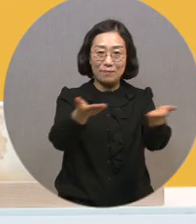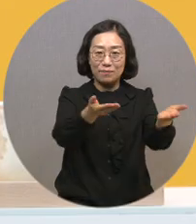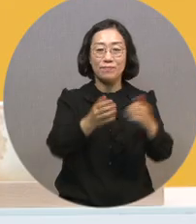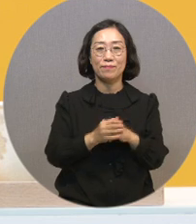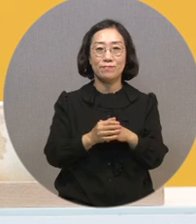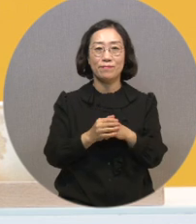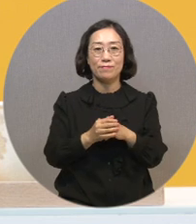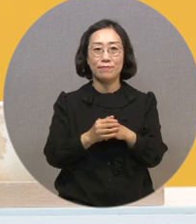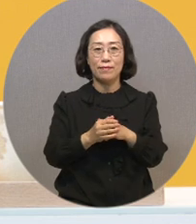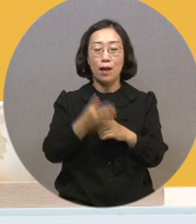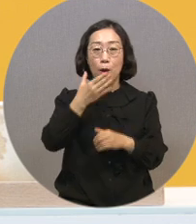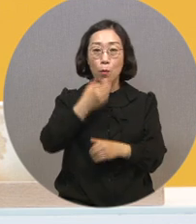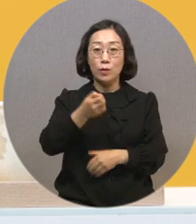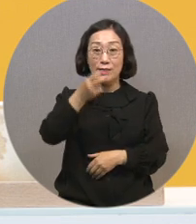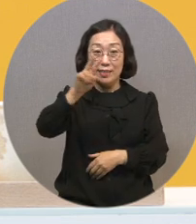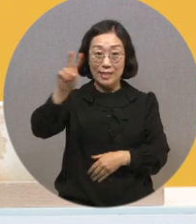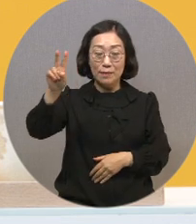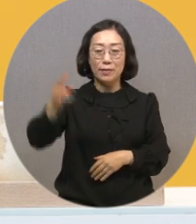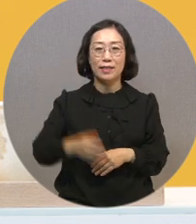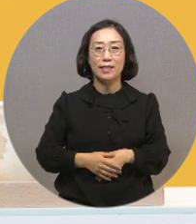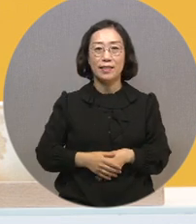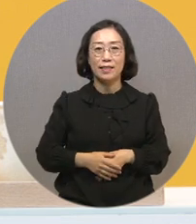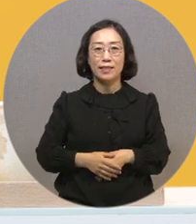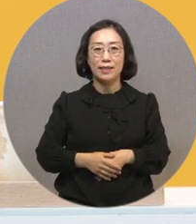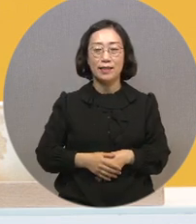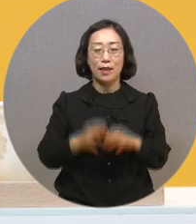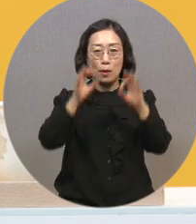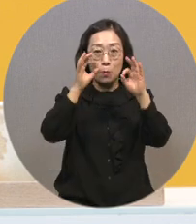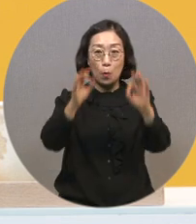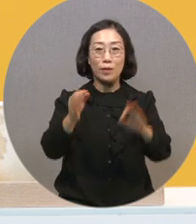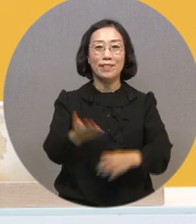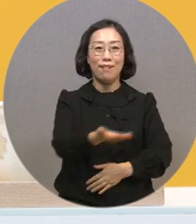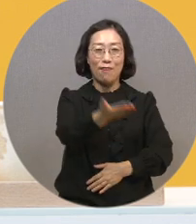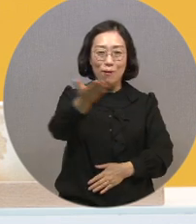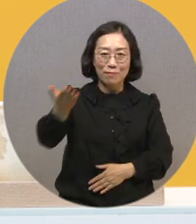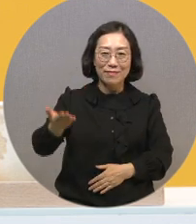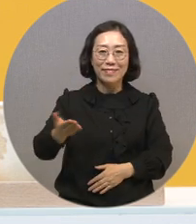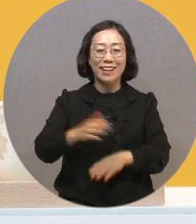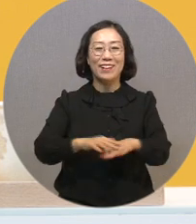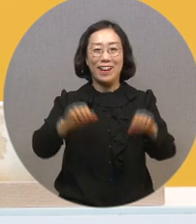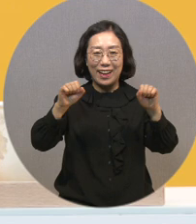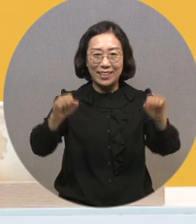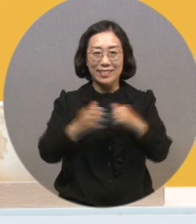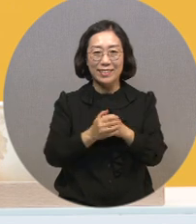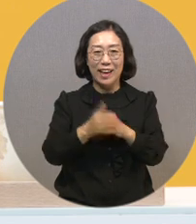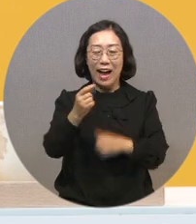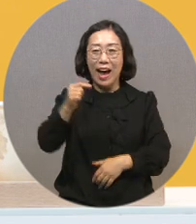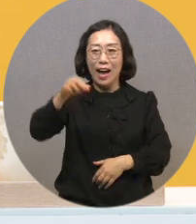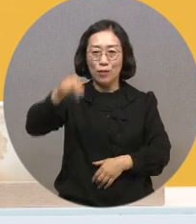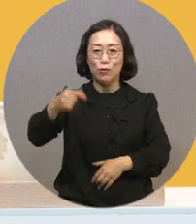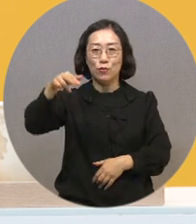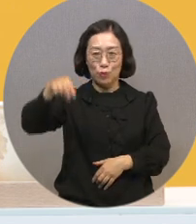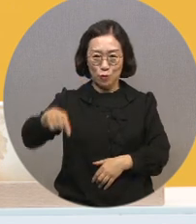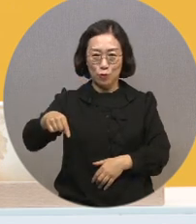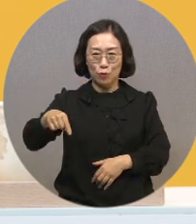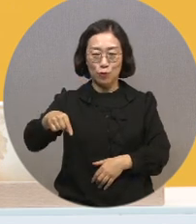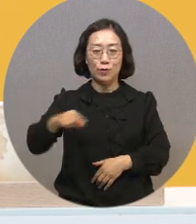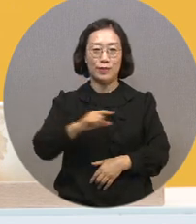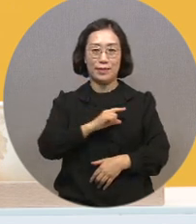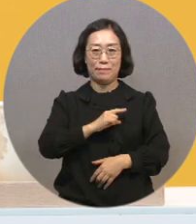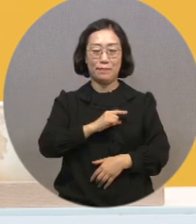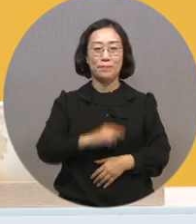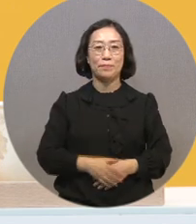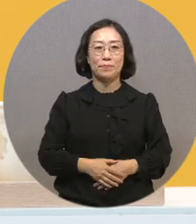우리 복지TV 우리 시청자 여러분 안녕하세요. 부산광역시 교육감 하윤수입니다. 아,